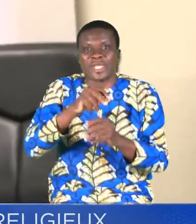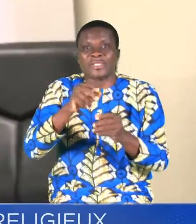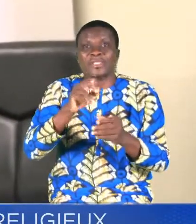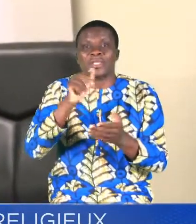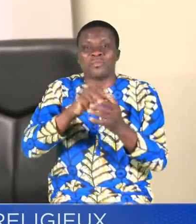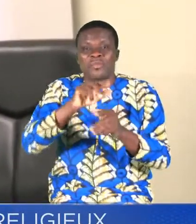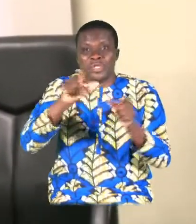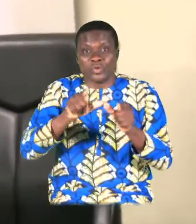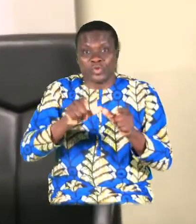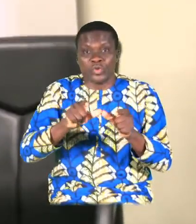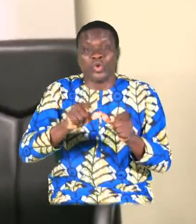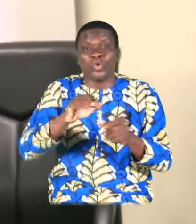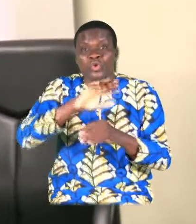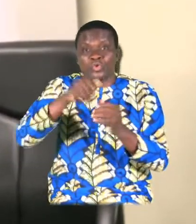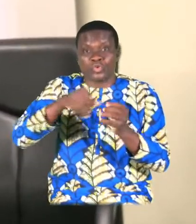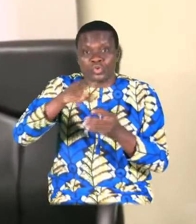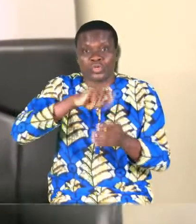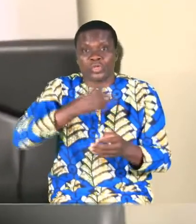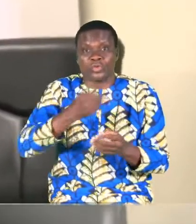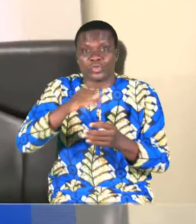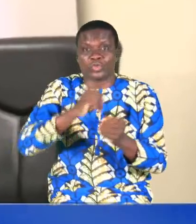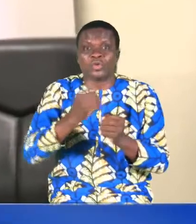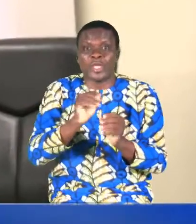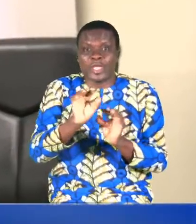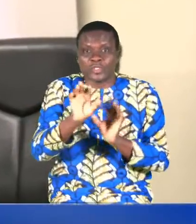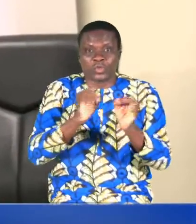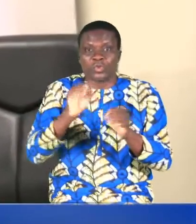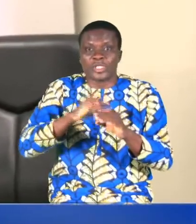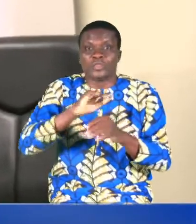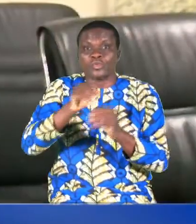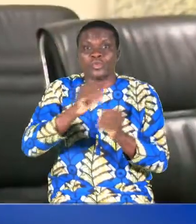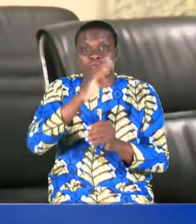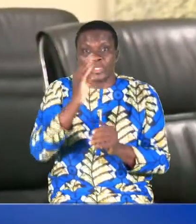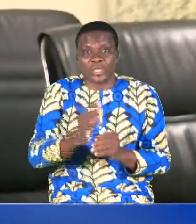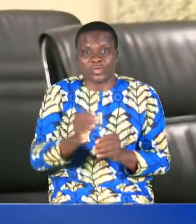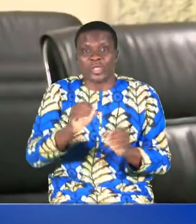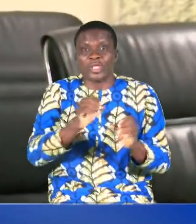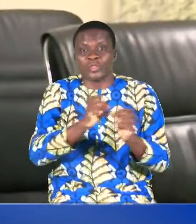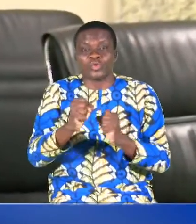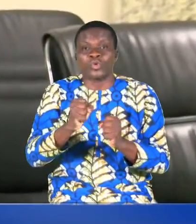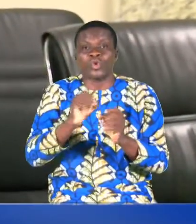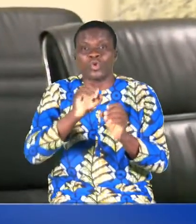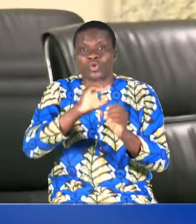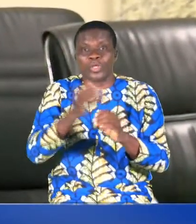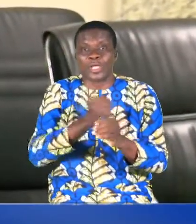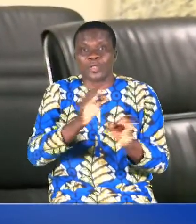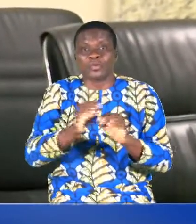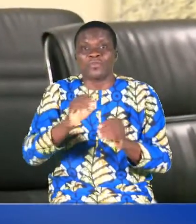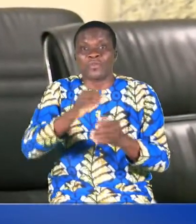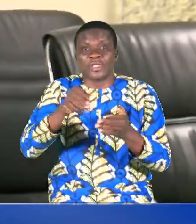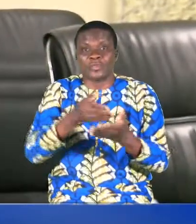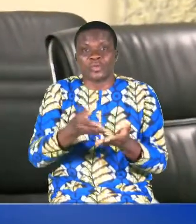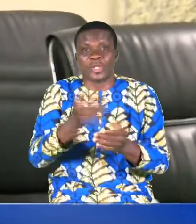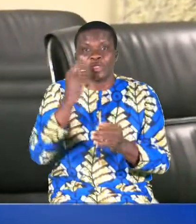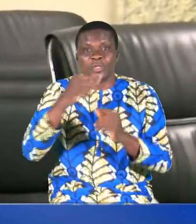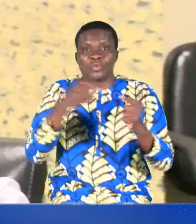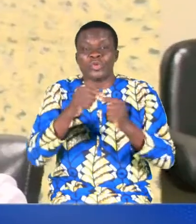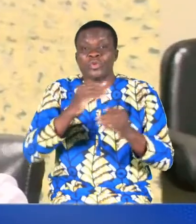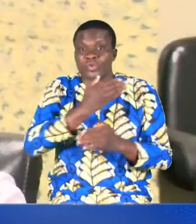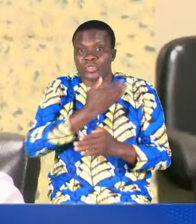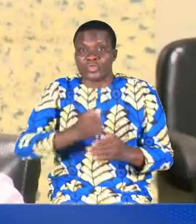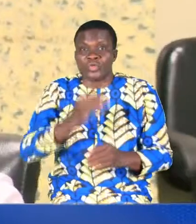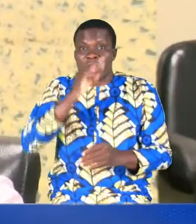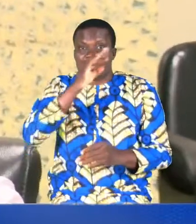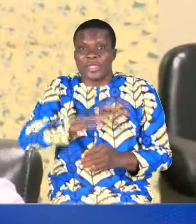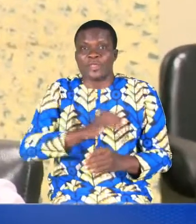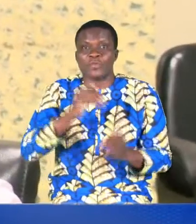culte, toutes confessions confondues, sont dénombrés sur l'ensemble du territoire, selon le calcul fait sur place. Pour une lutte sérieuse et